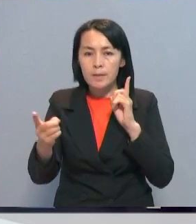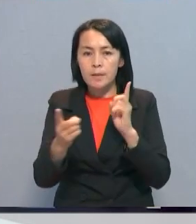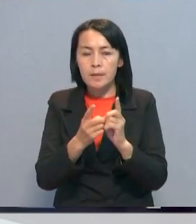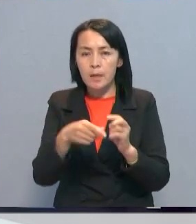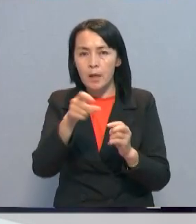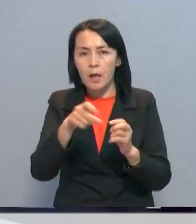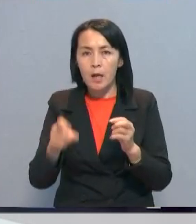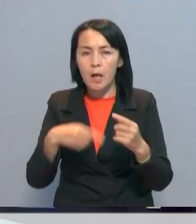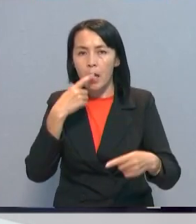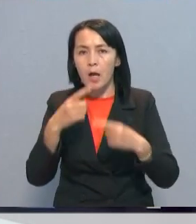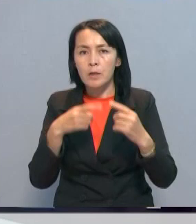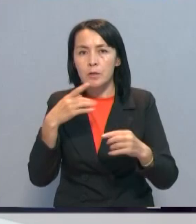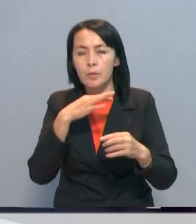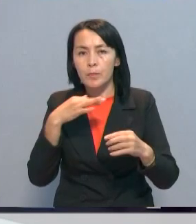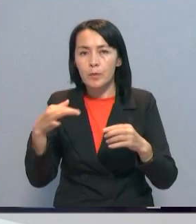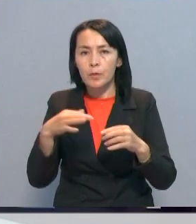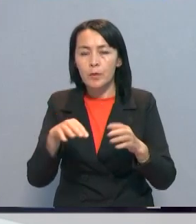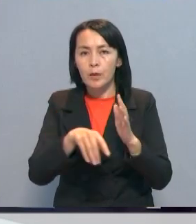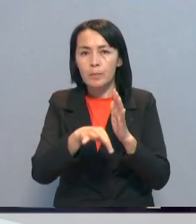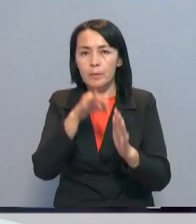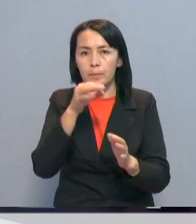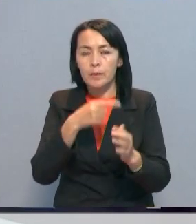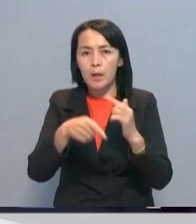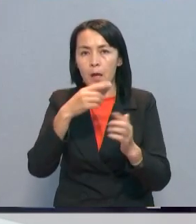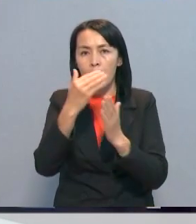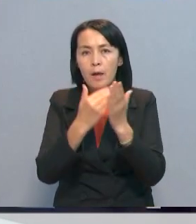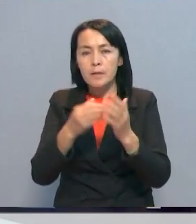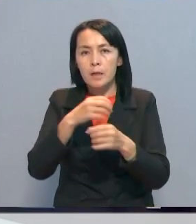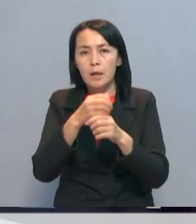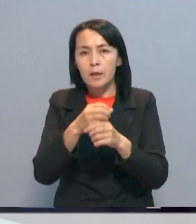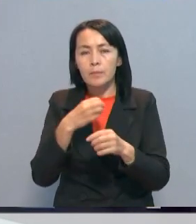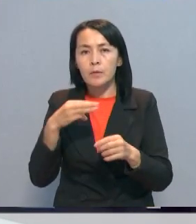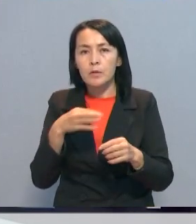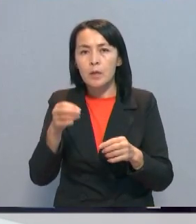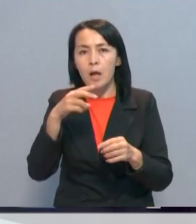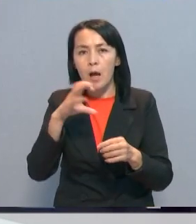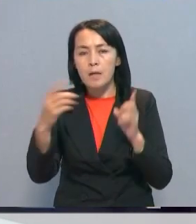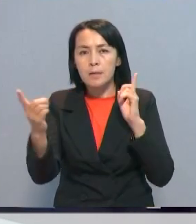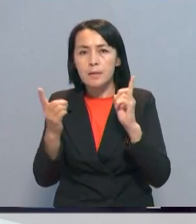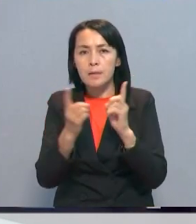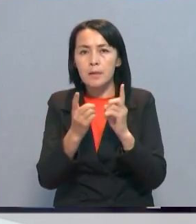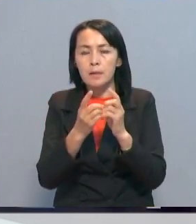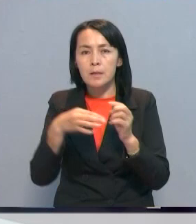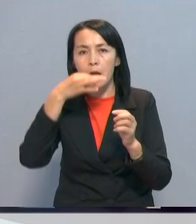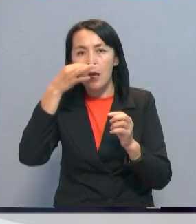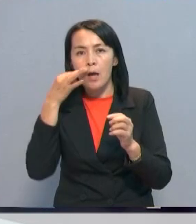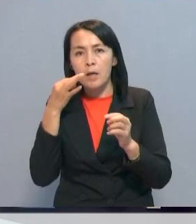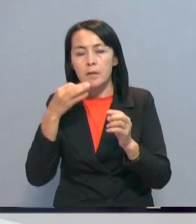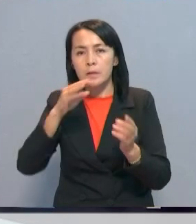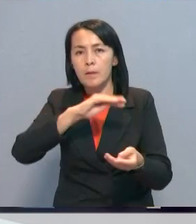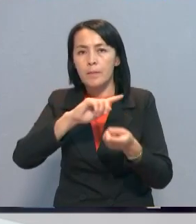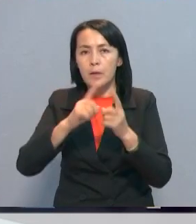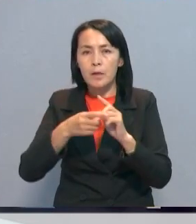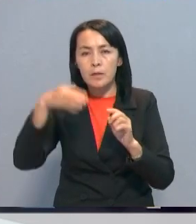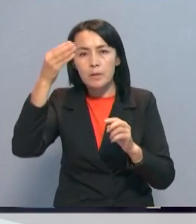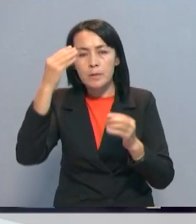встретились с населением и обсудили ход исполнения предвыборной программы. Аким Туркестанской области Дархан Сатыбалды принял мажилисменов и обменялся с ними мнениями